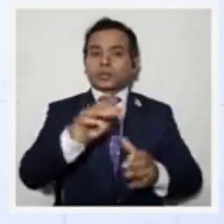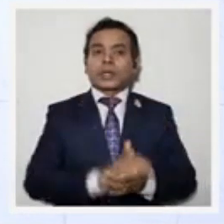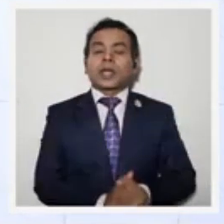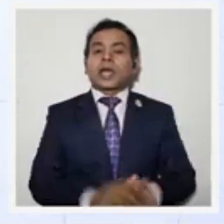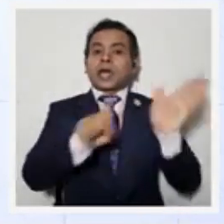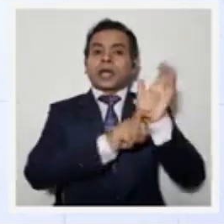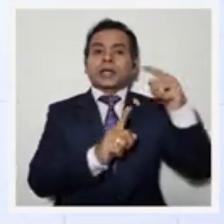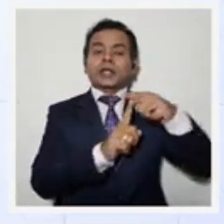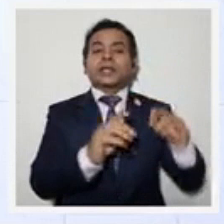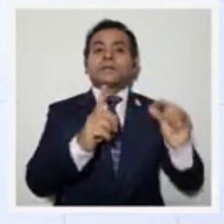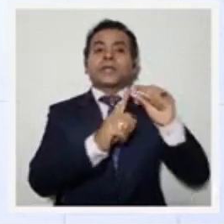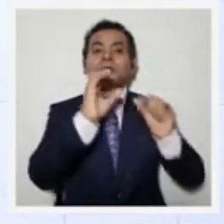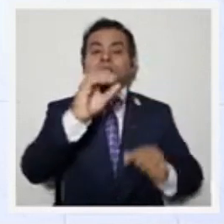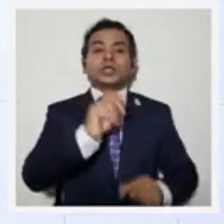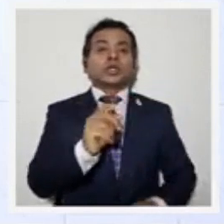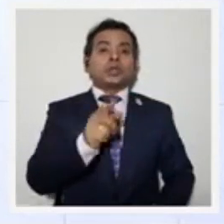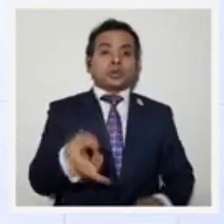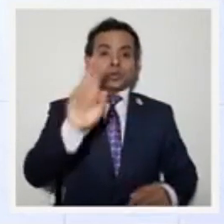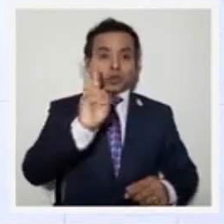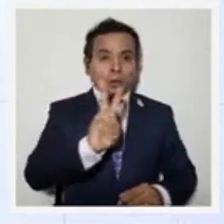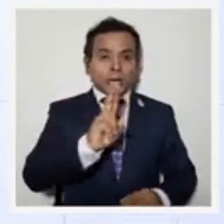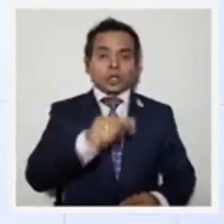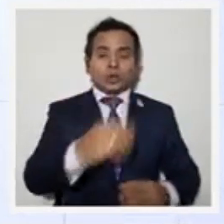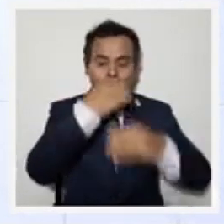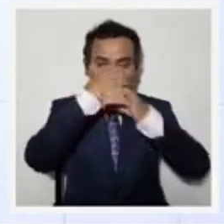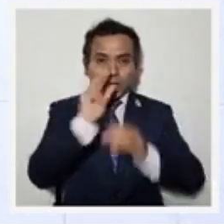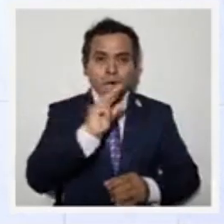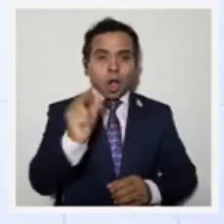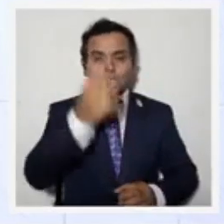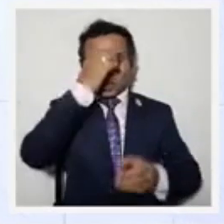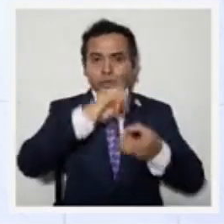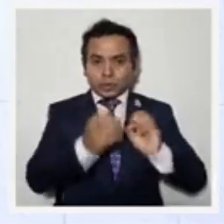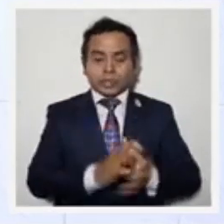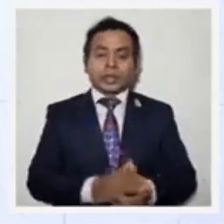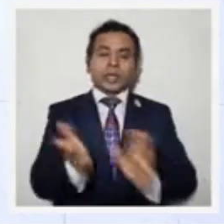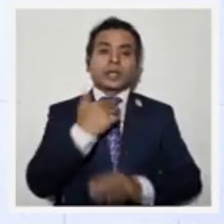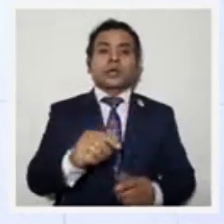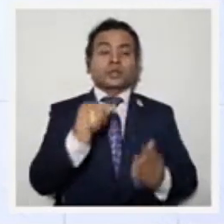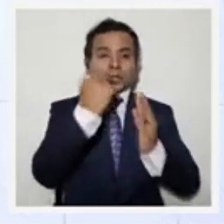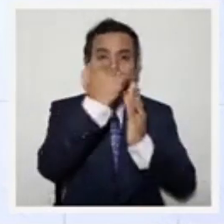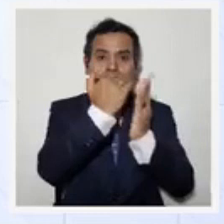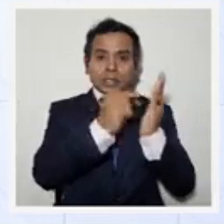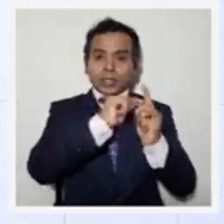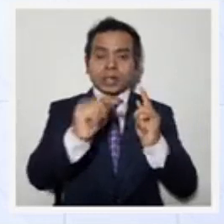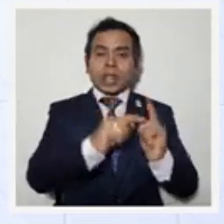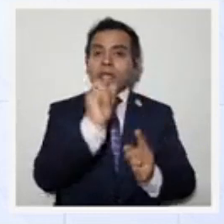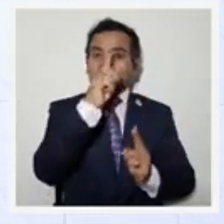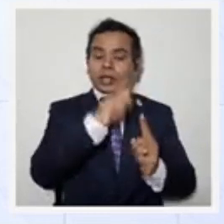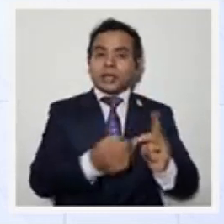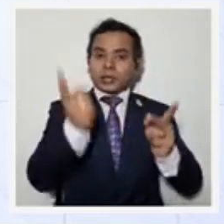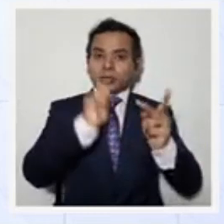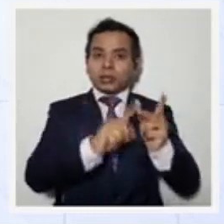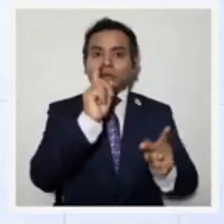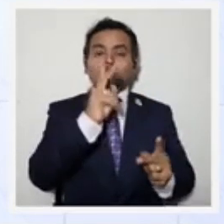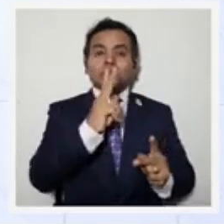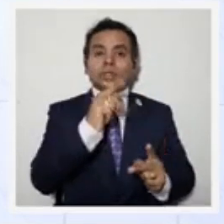উল্লেখ্য শুধুমাত্র নেজোফেরেন্সিয়াল সোয়াবের ক্ষেত্রে। যদি দুটি আরটিপিসি পরীক্ষা করা সম্ভব না হয়,